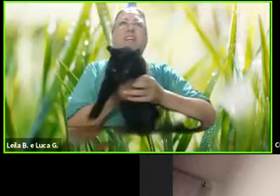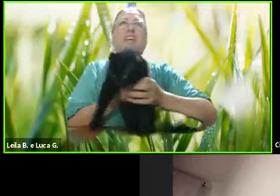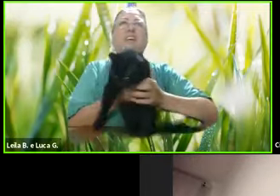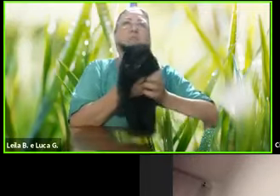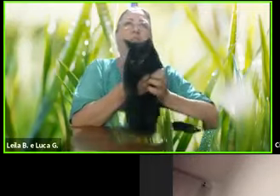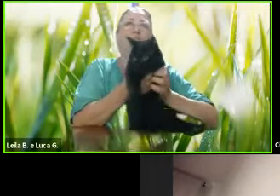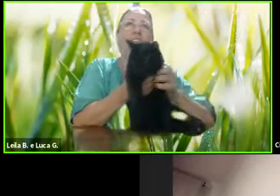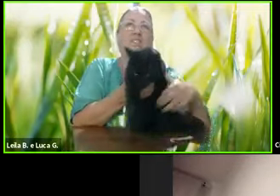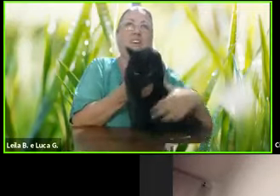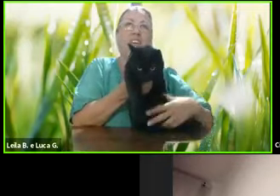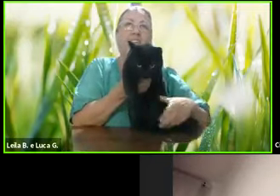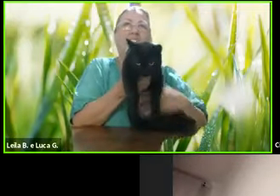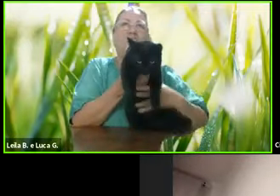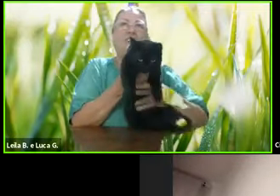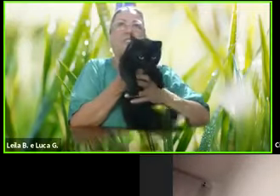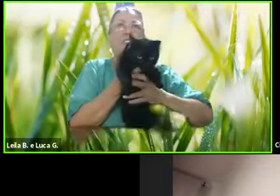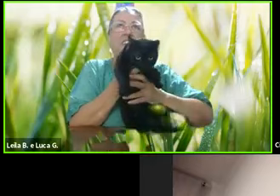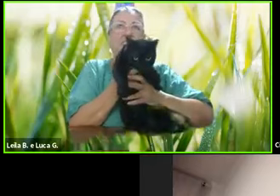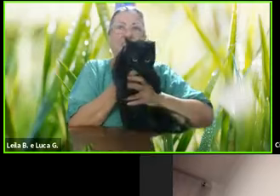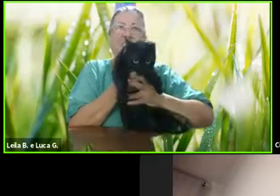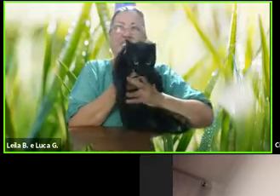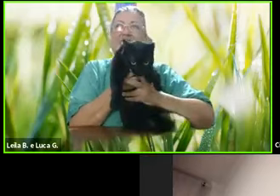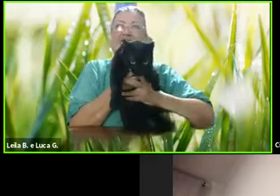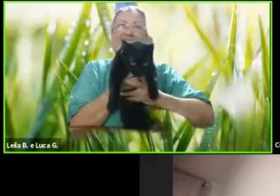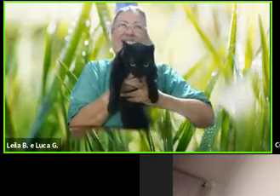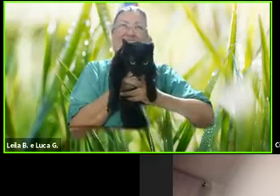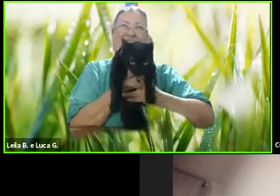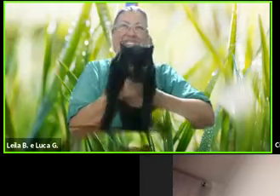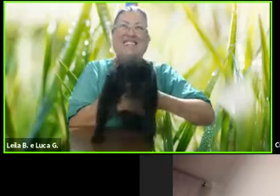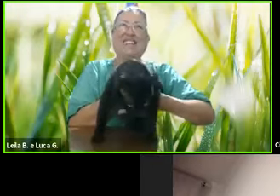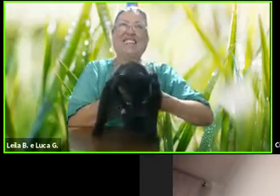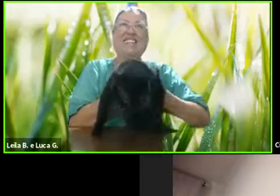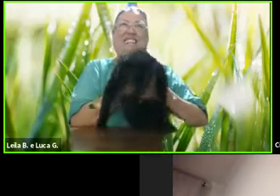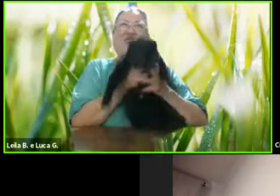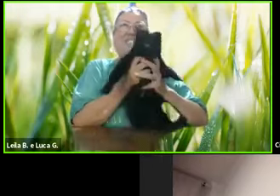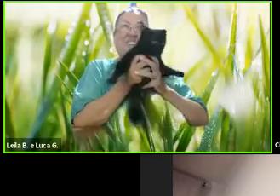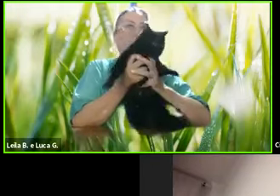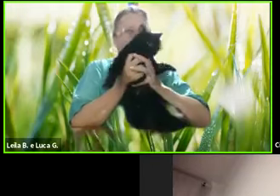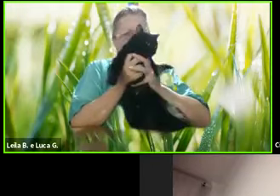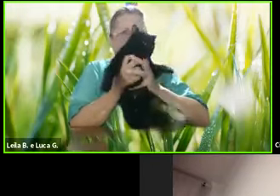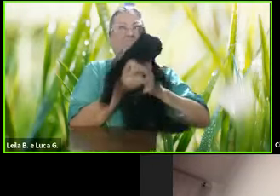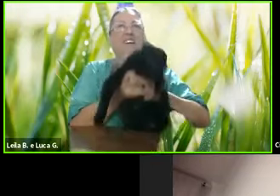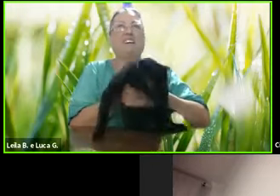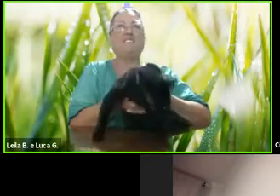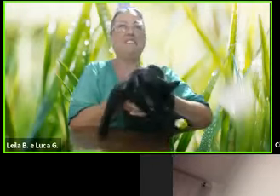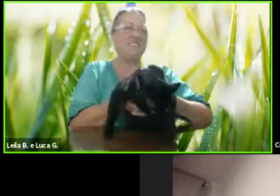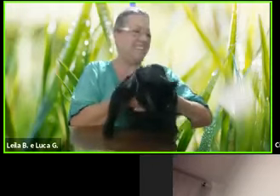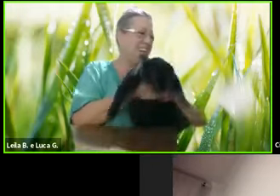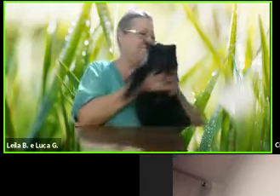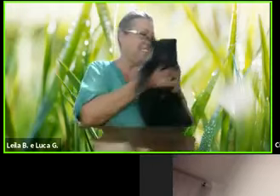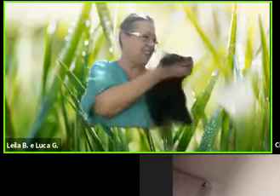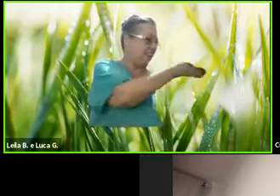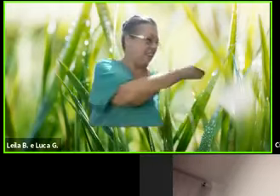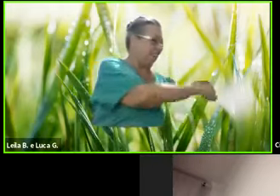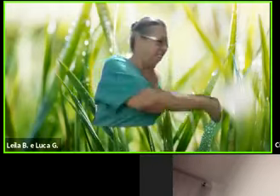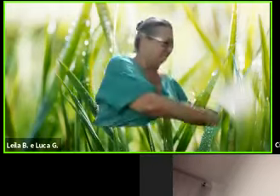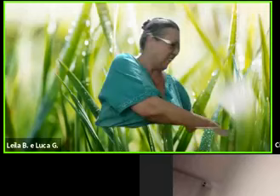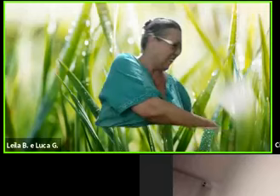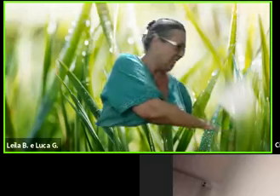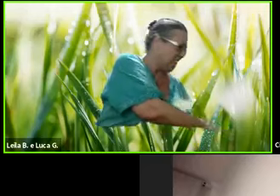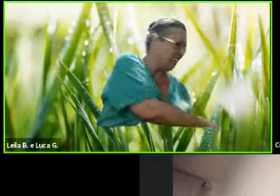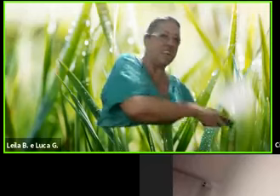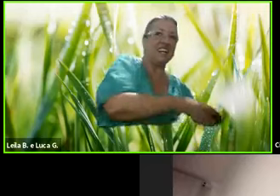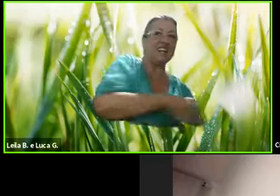al tuo padrino. Ecco qua, Saverio. La vedi? La può vedere? la può vedere. Vai, vai, vai.